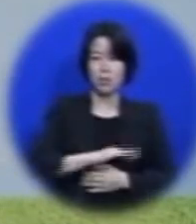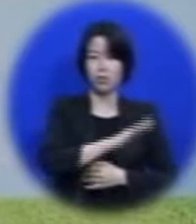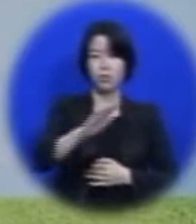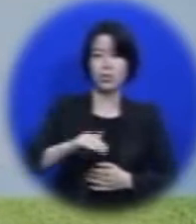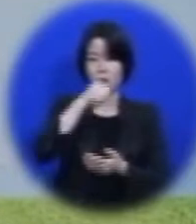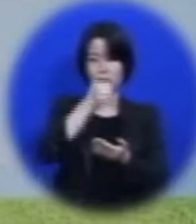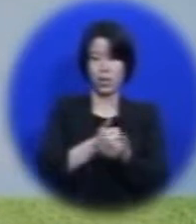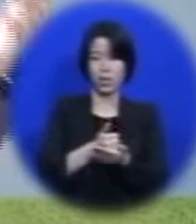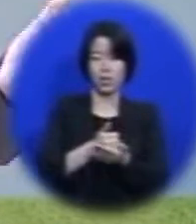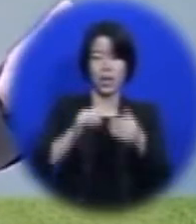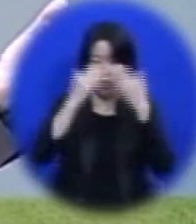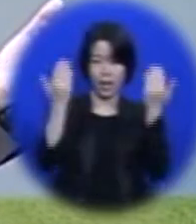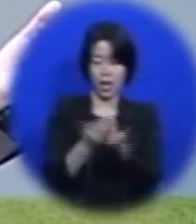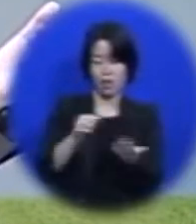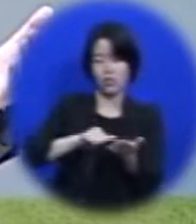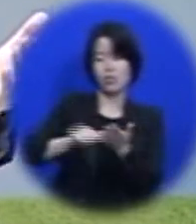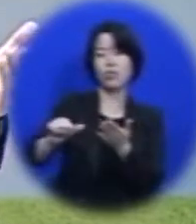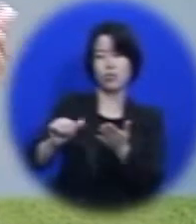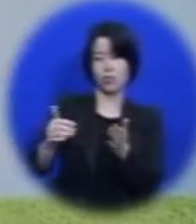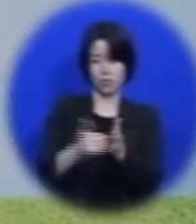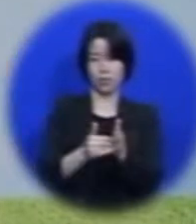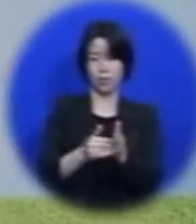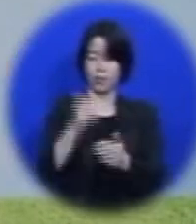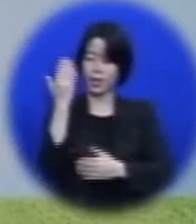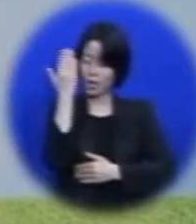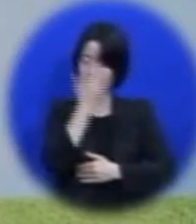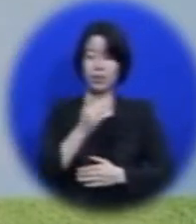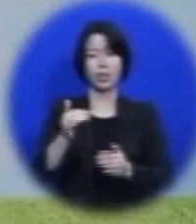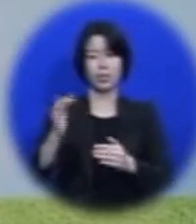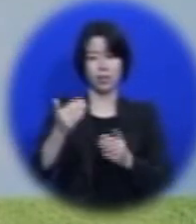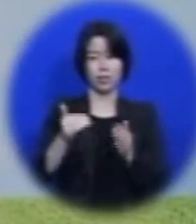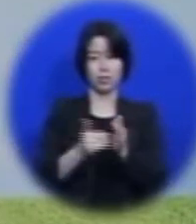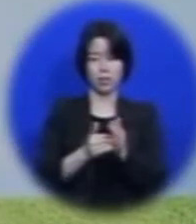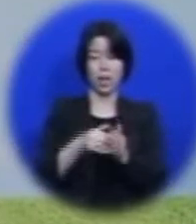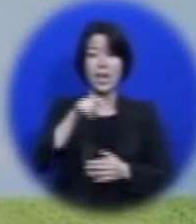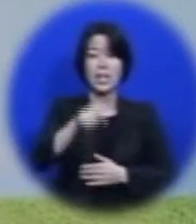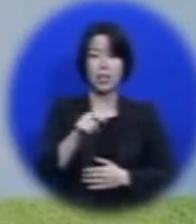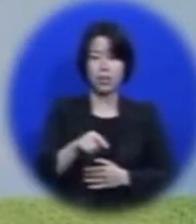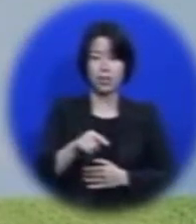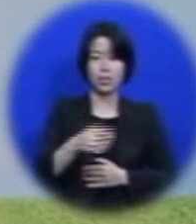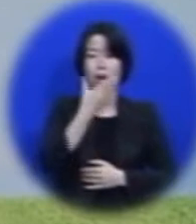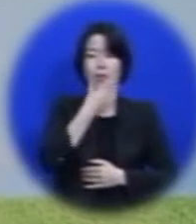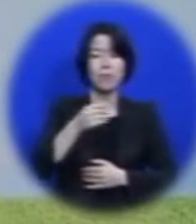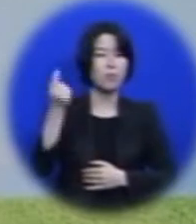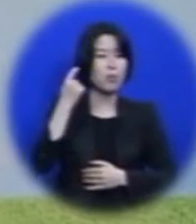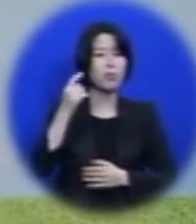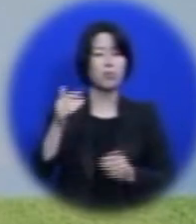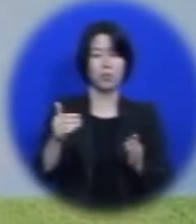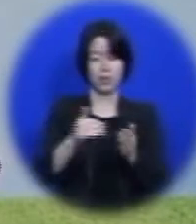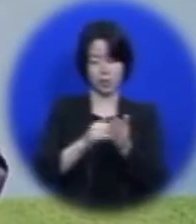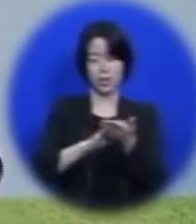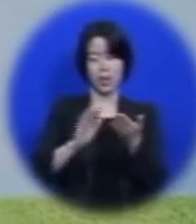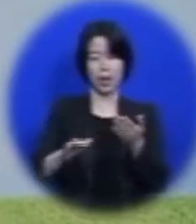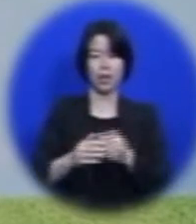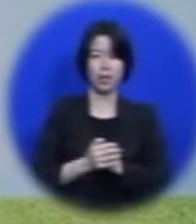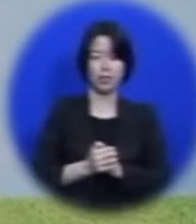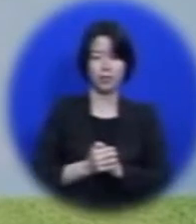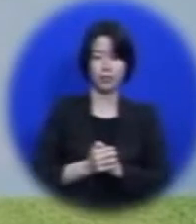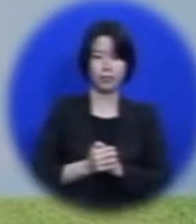죄는 다 지워져 버렸어요. 깨끗해진 거예요. 이것이 복음인 겁니다.